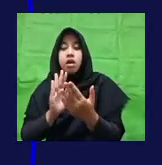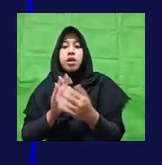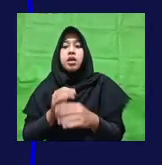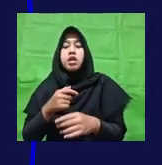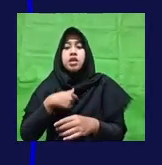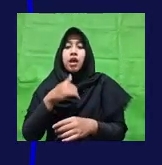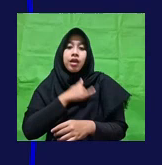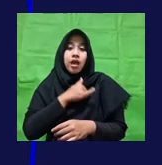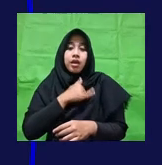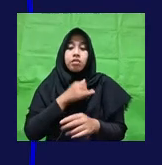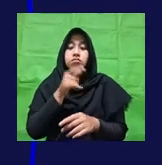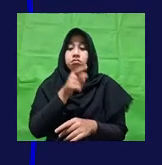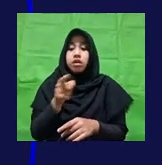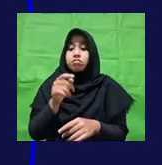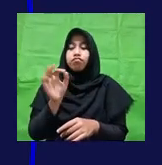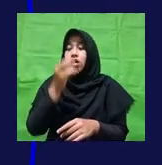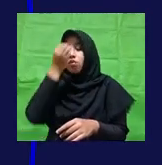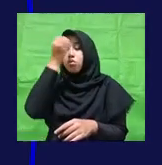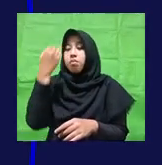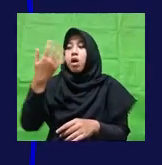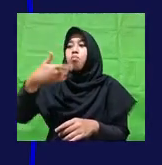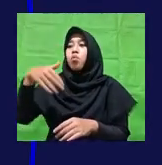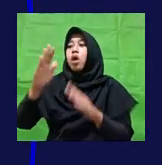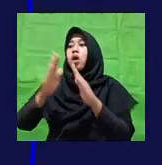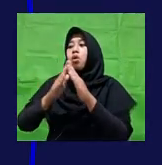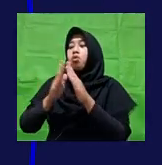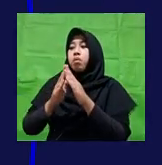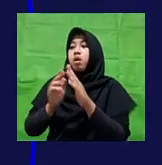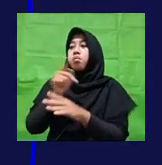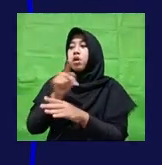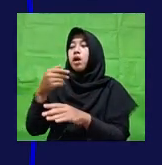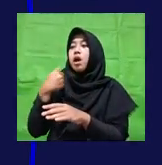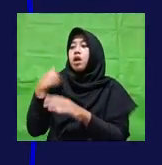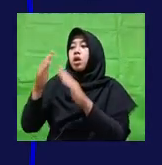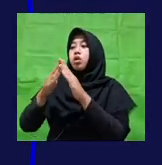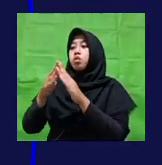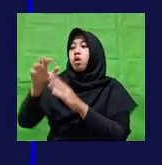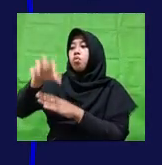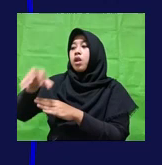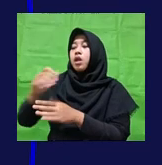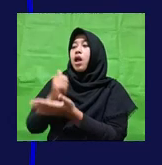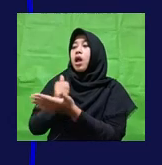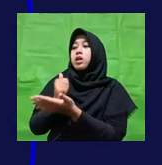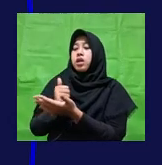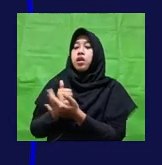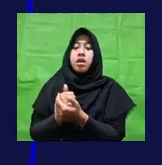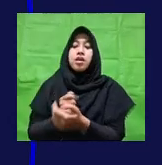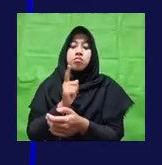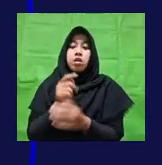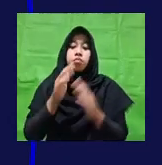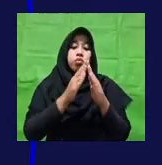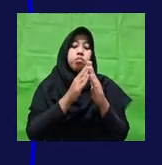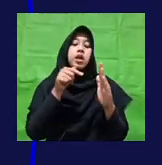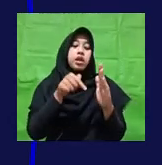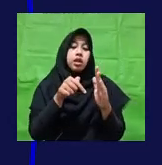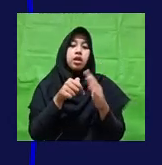tak pernah lupa pulang ke rumah ini ketika mereka berada di rumah di wilayah asalnya. Karena rumah inilah telah disediakan